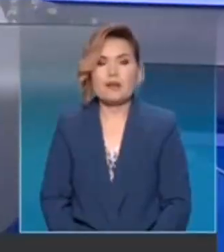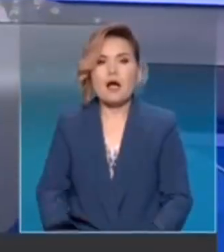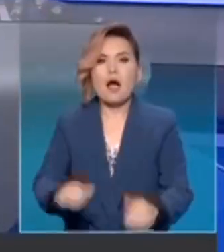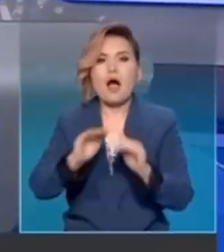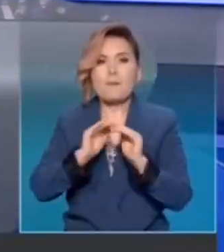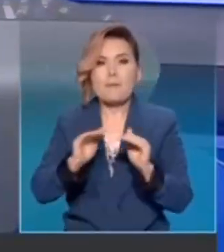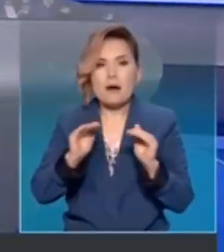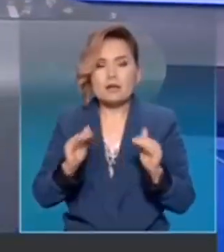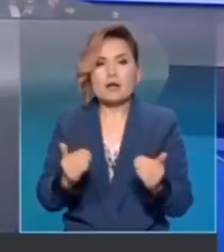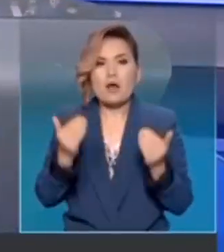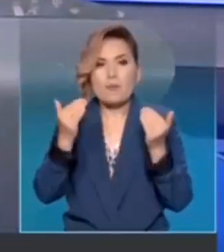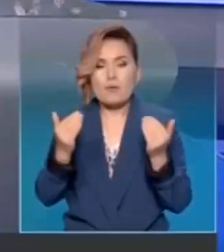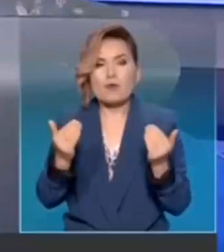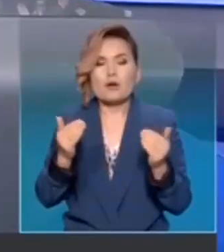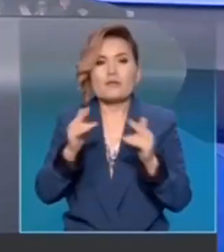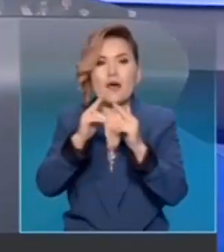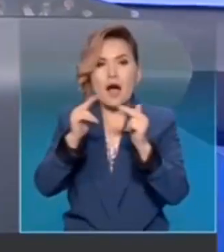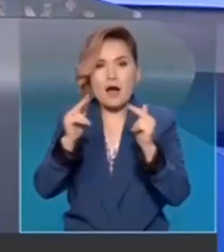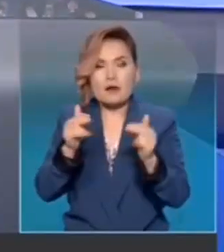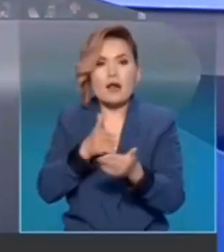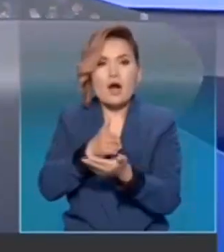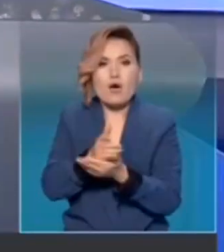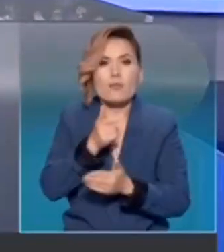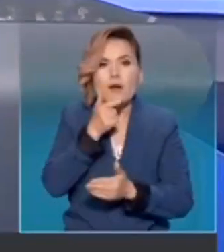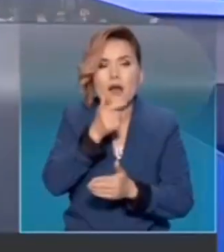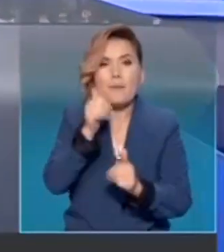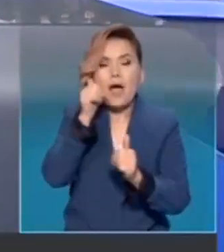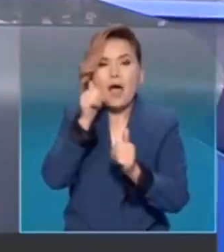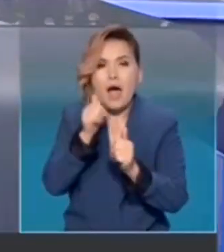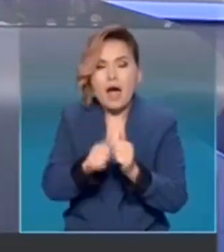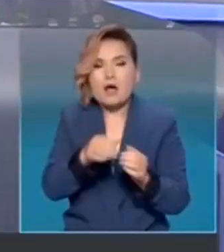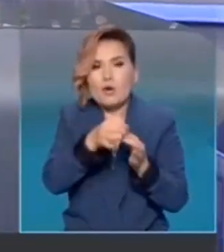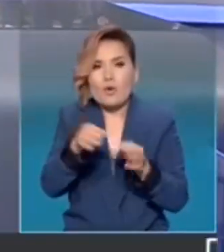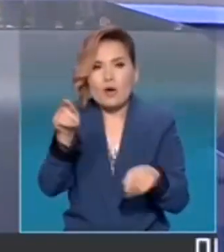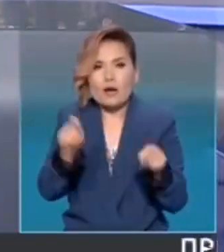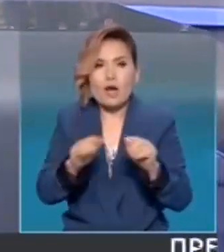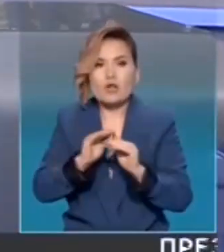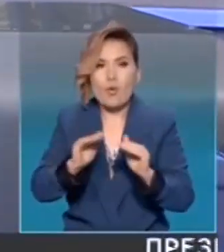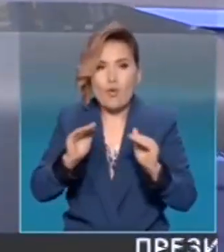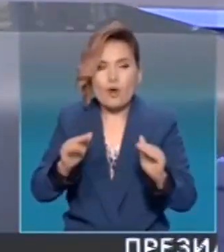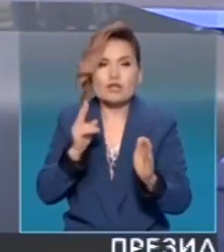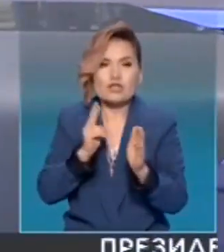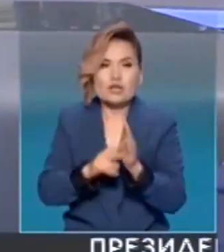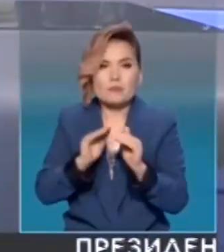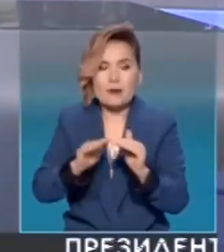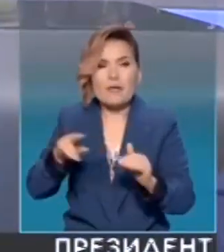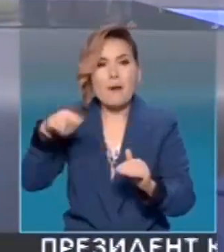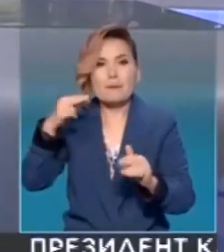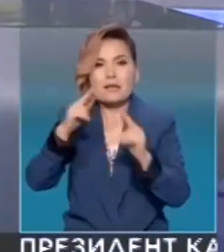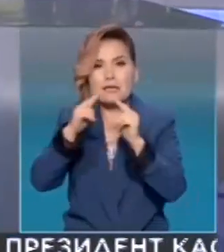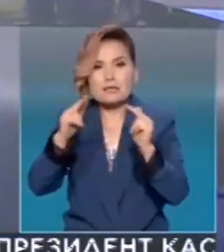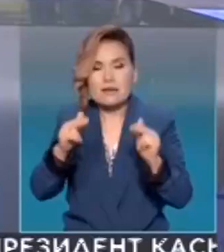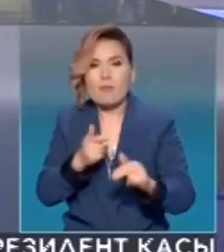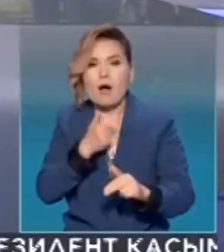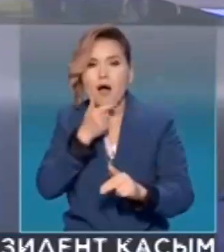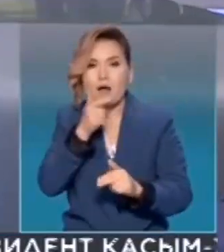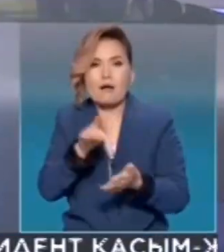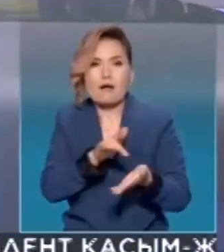Ал балалар бүгін Ақордаға барды. Мерекеге орай әр өңірден келген 70-ке жуық оқушы президент сарайын аралап